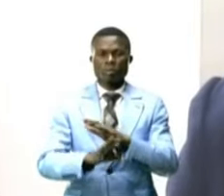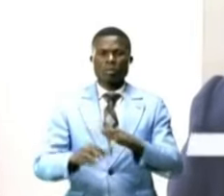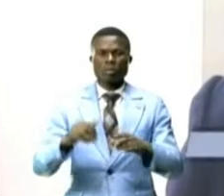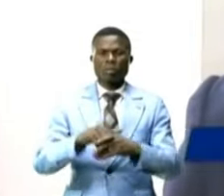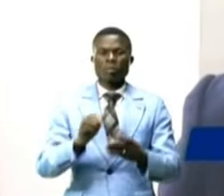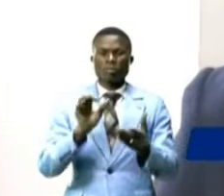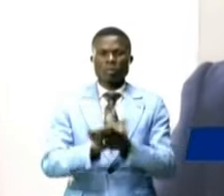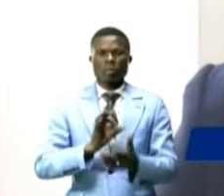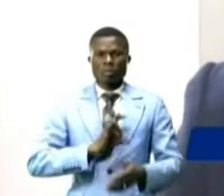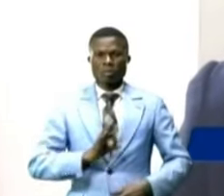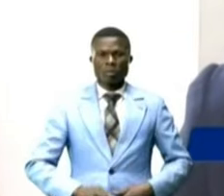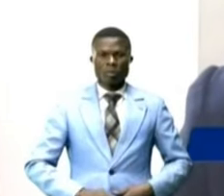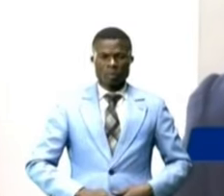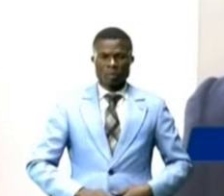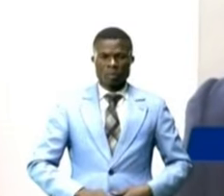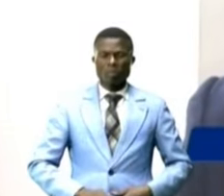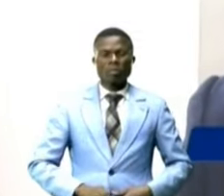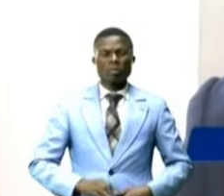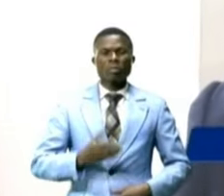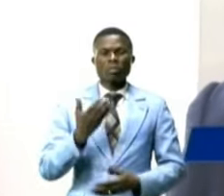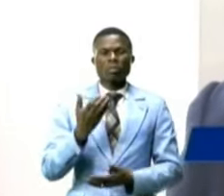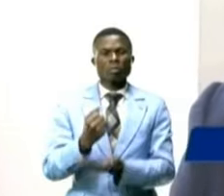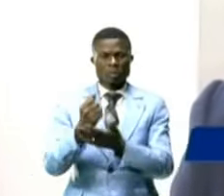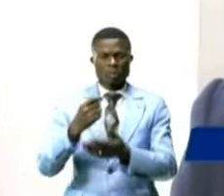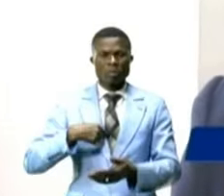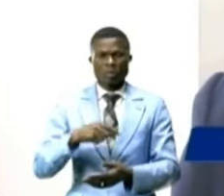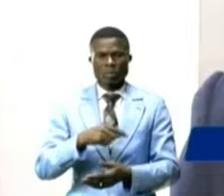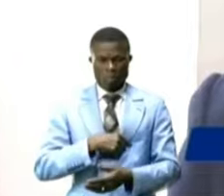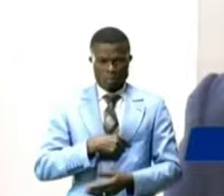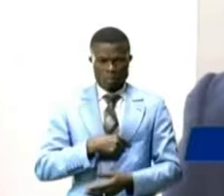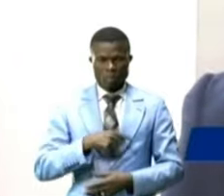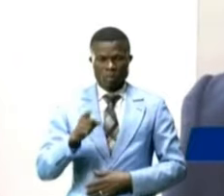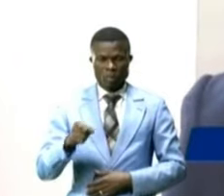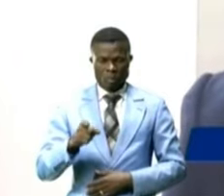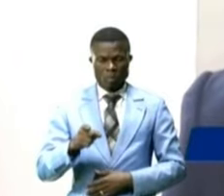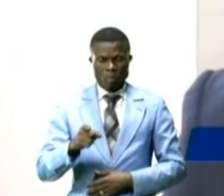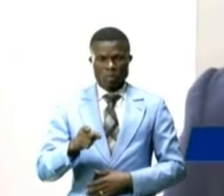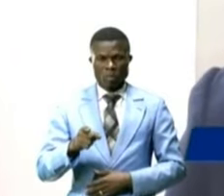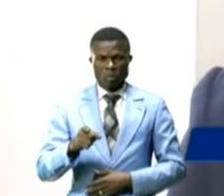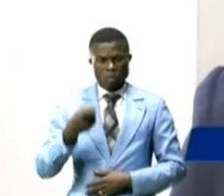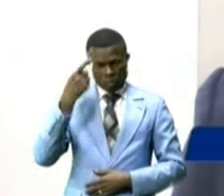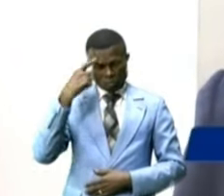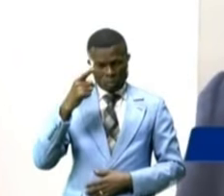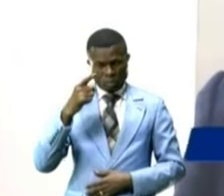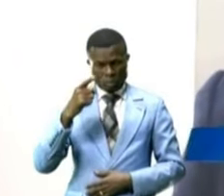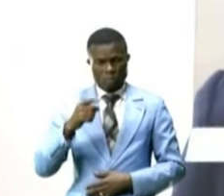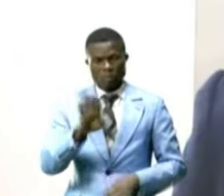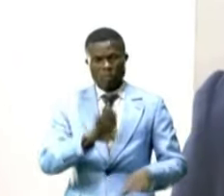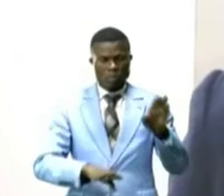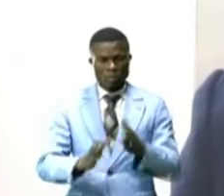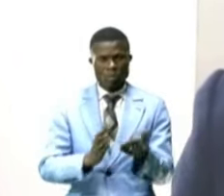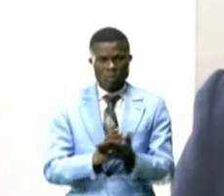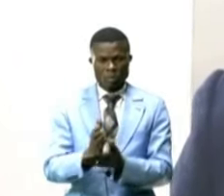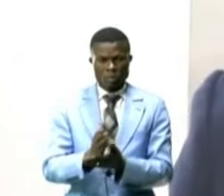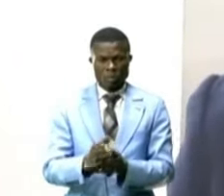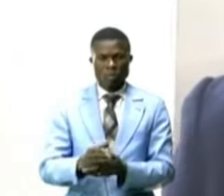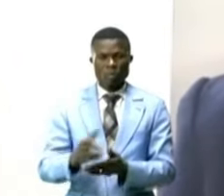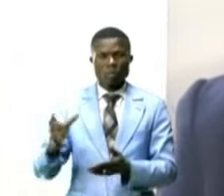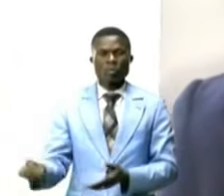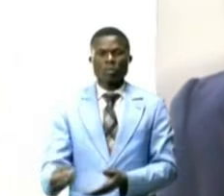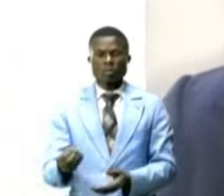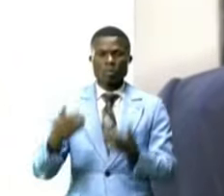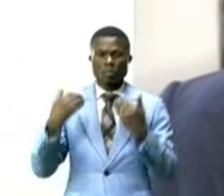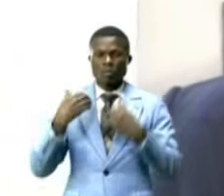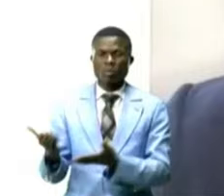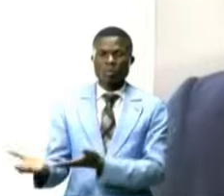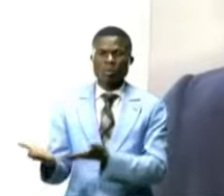fondation, peut émettre notre vœu à la première dame de exhumer maman de là où elle est, qu'on l'emporte soit